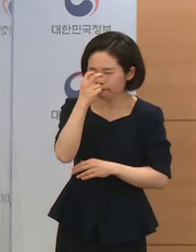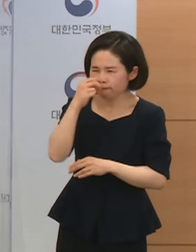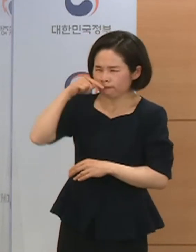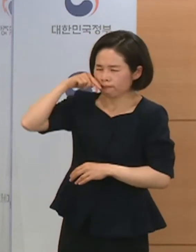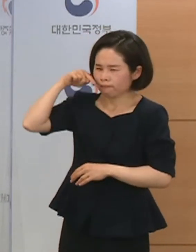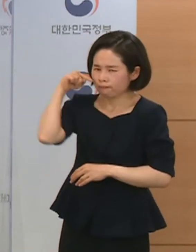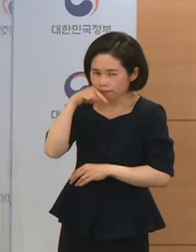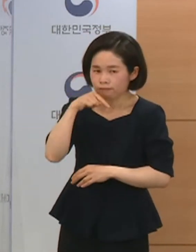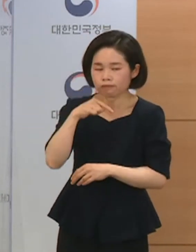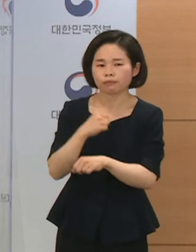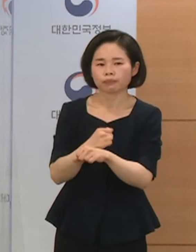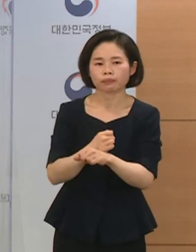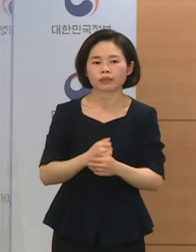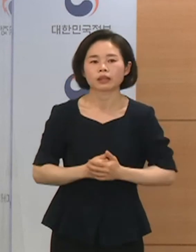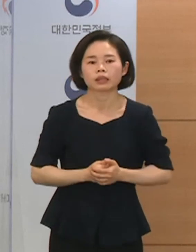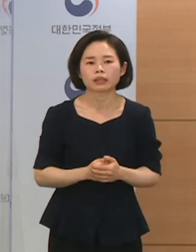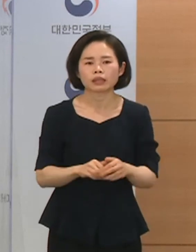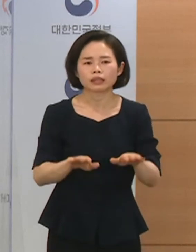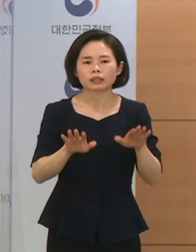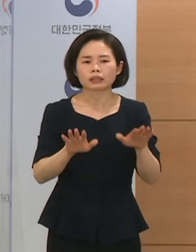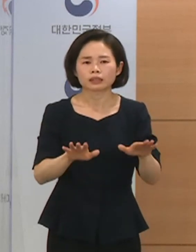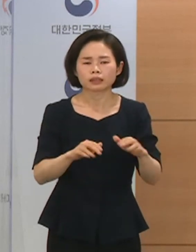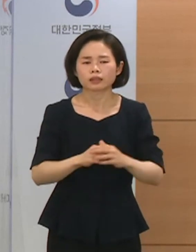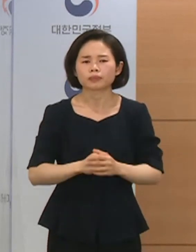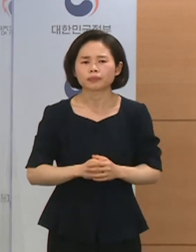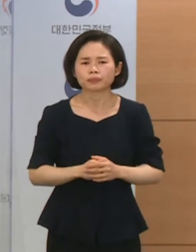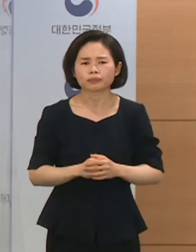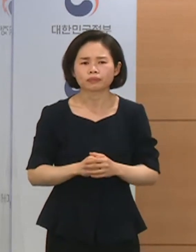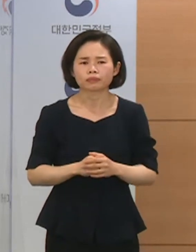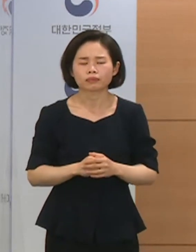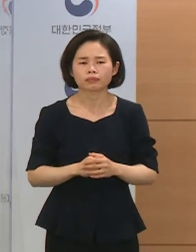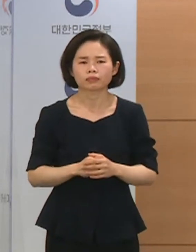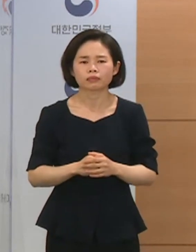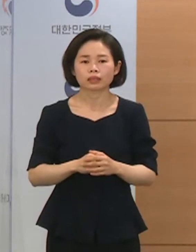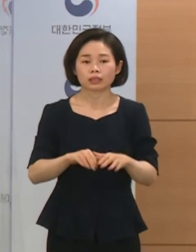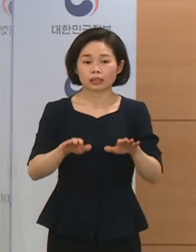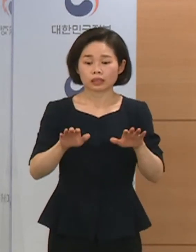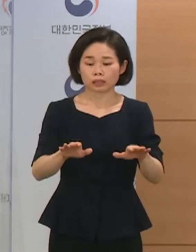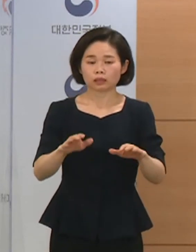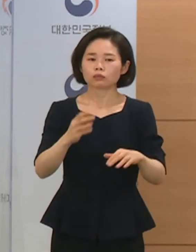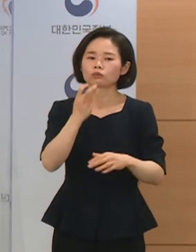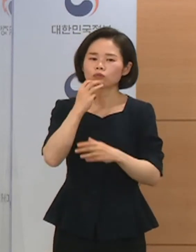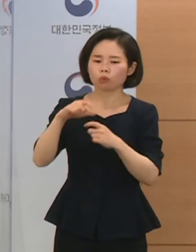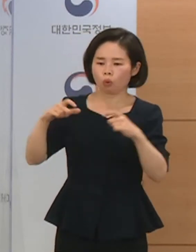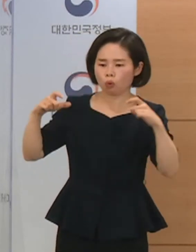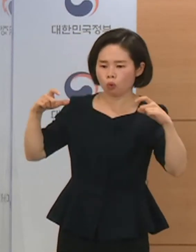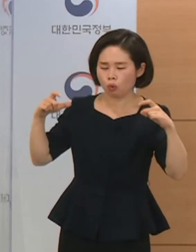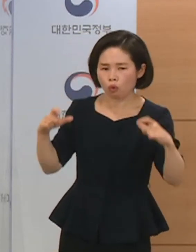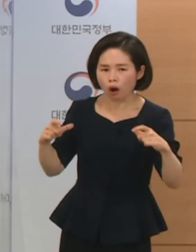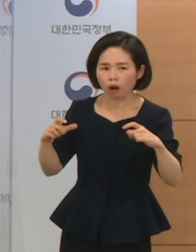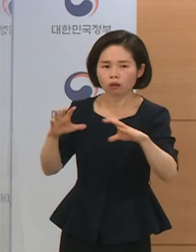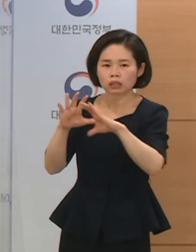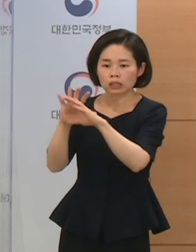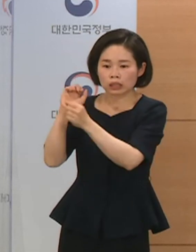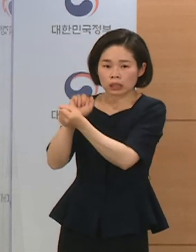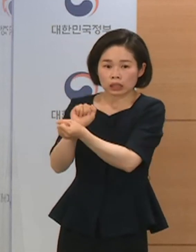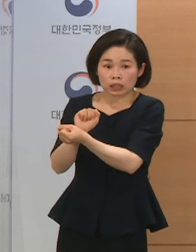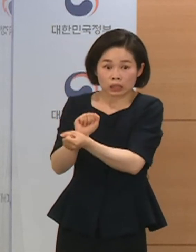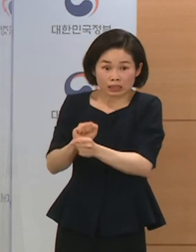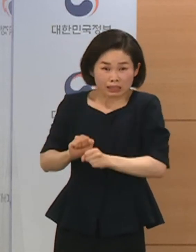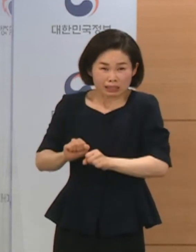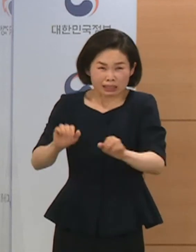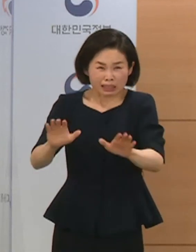하겠습니다. 현재 또 한 번의 유행이 폭발적으로 기하급수적으로 증가하지 않도록 현